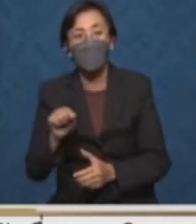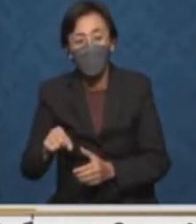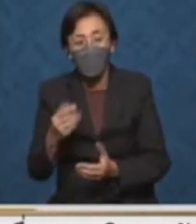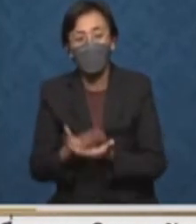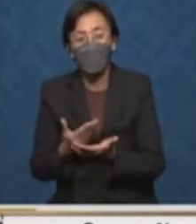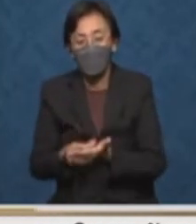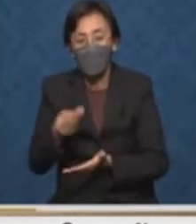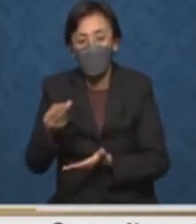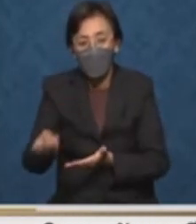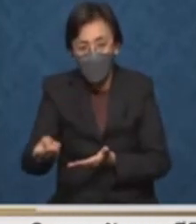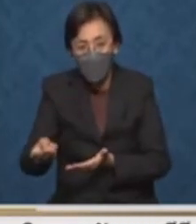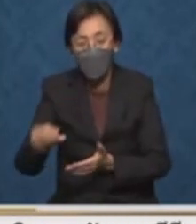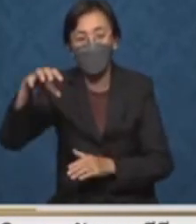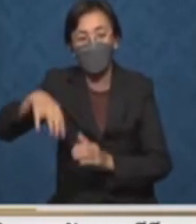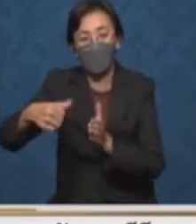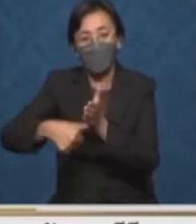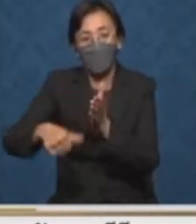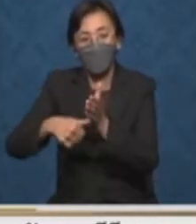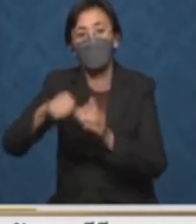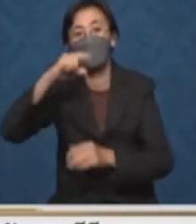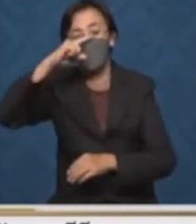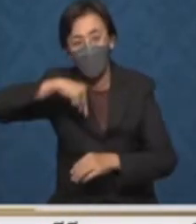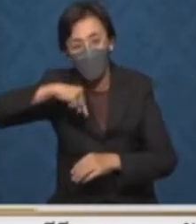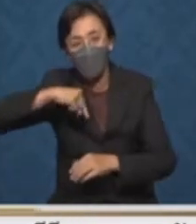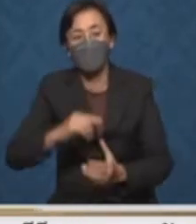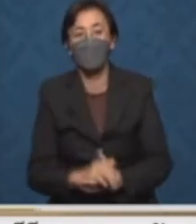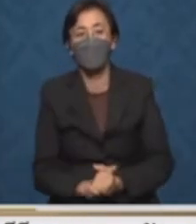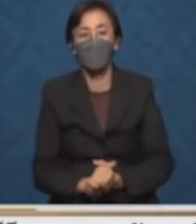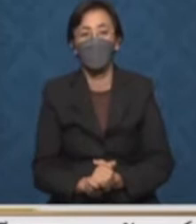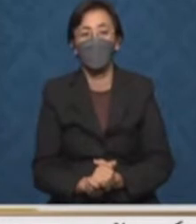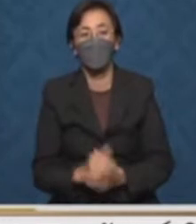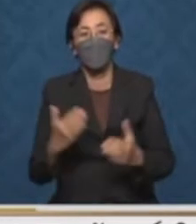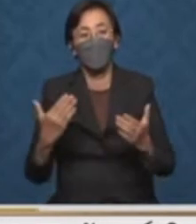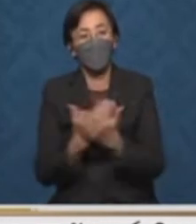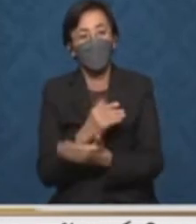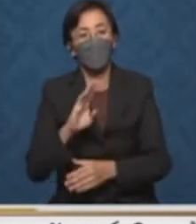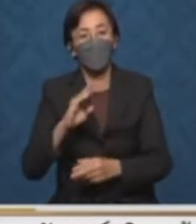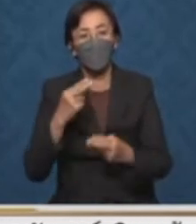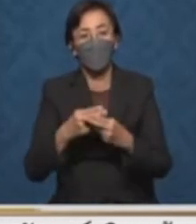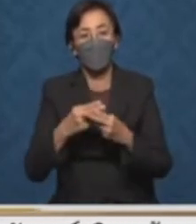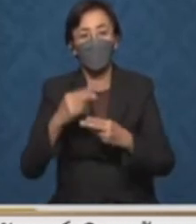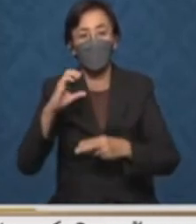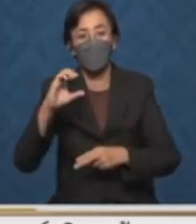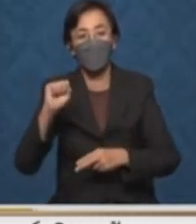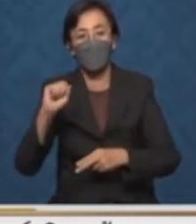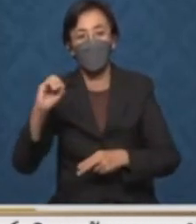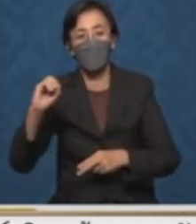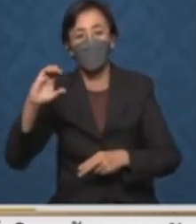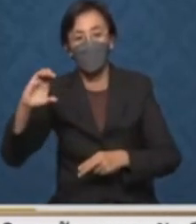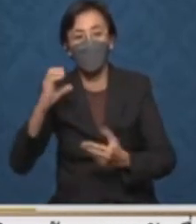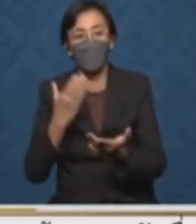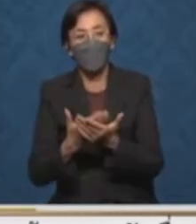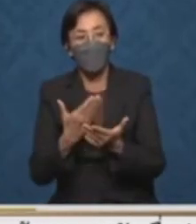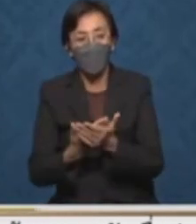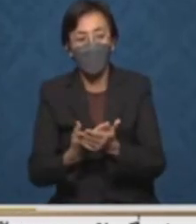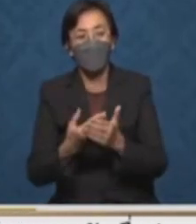สรรพากรประเทศไทยนะครับโดยตรงแทนบริษัท CSOC จำนวน